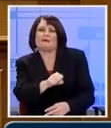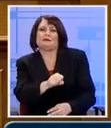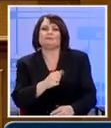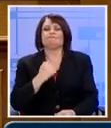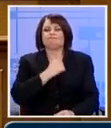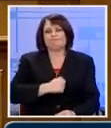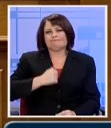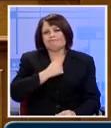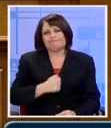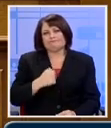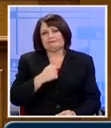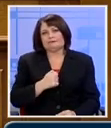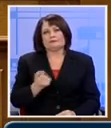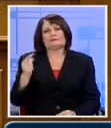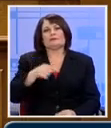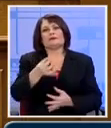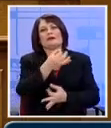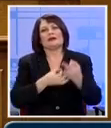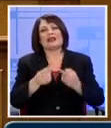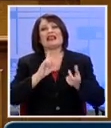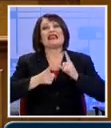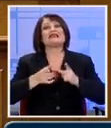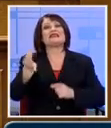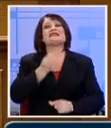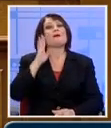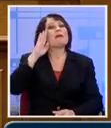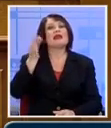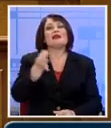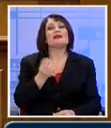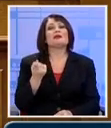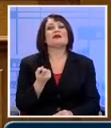τους ήρθε και η δήλωσή σας από το Τέξας.